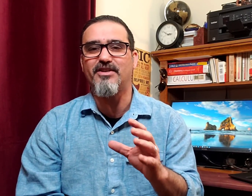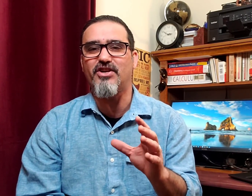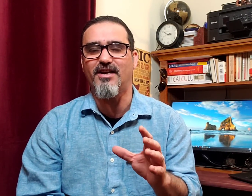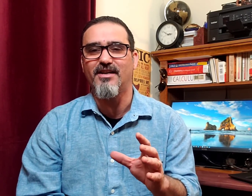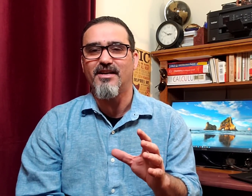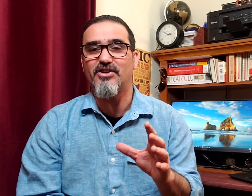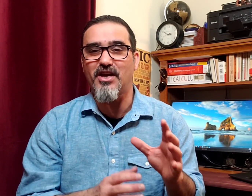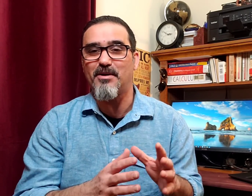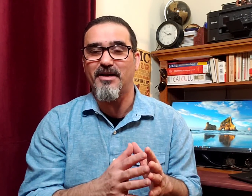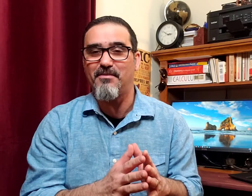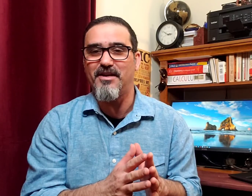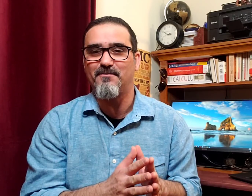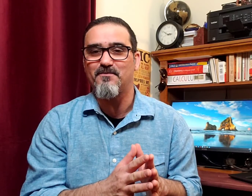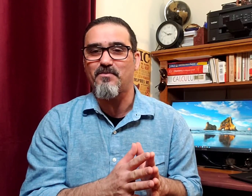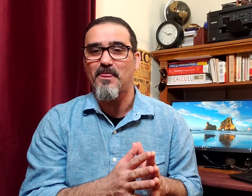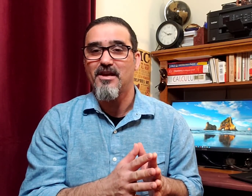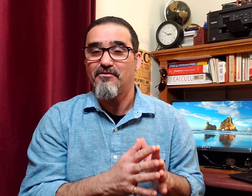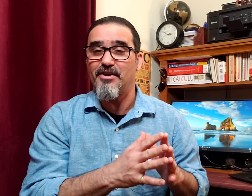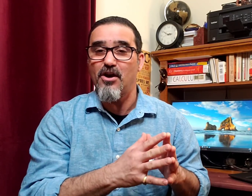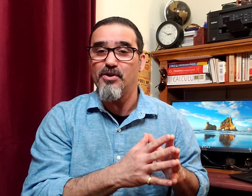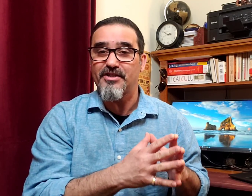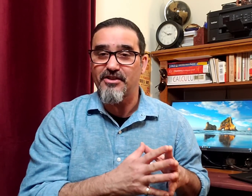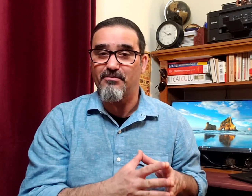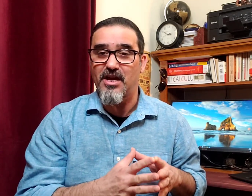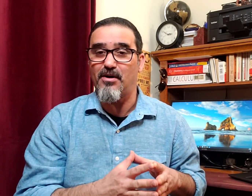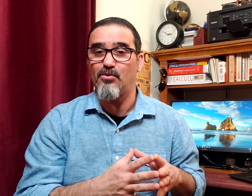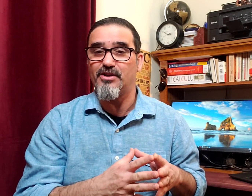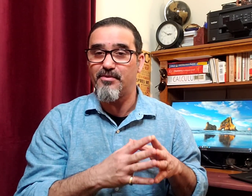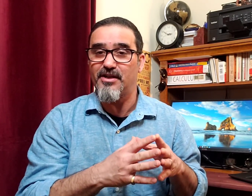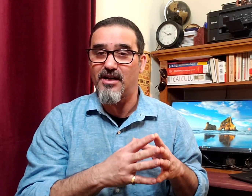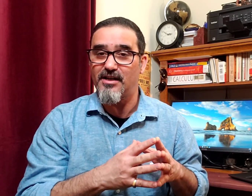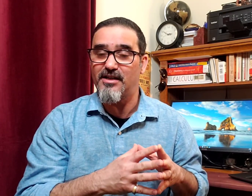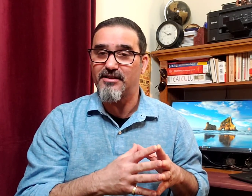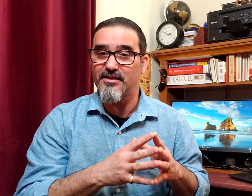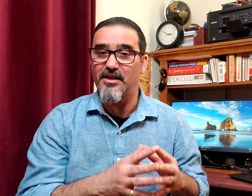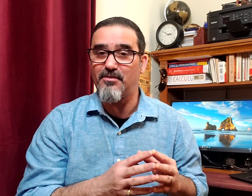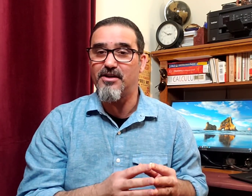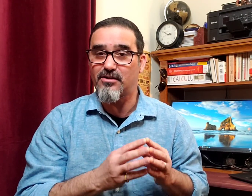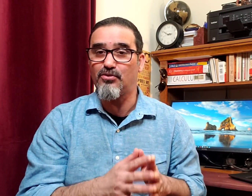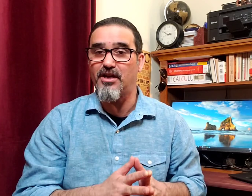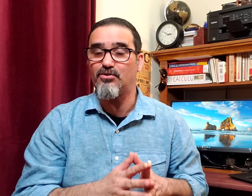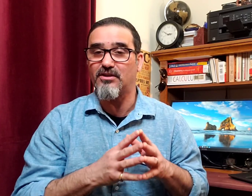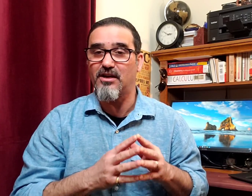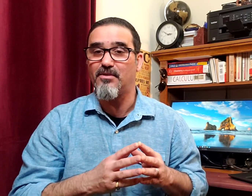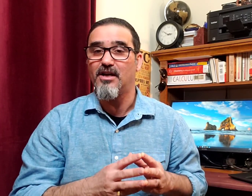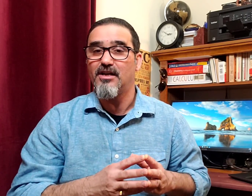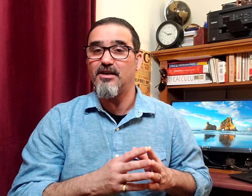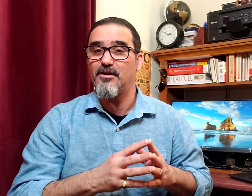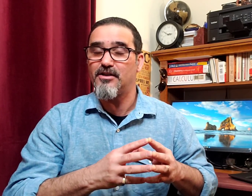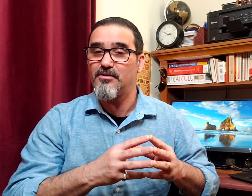ولم ينجح الشعب المغربي في انه يتنظم دابا ويتبنى تنظيم ثوري